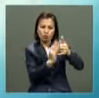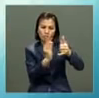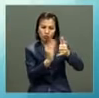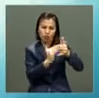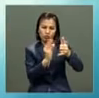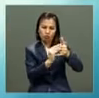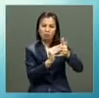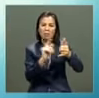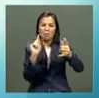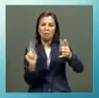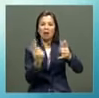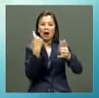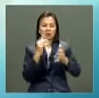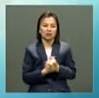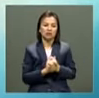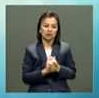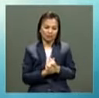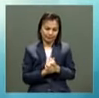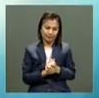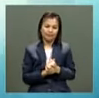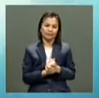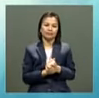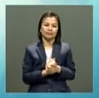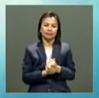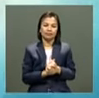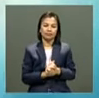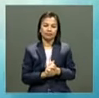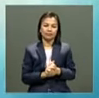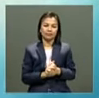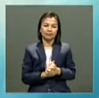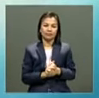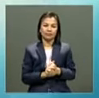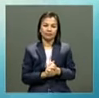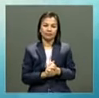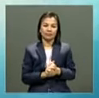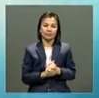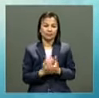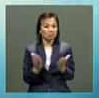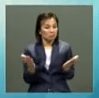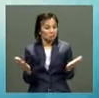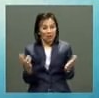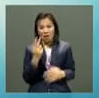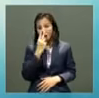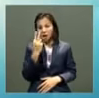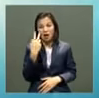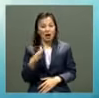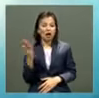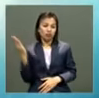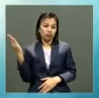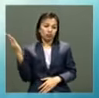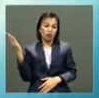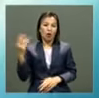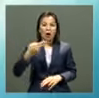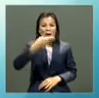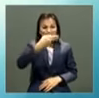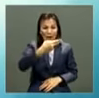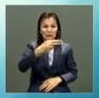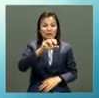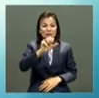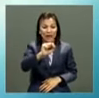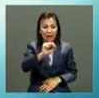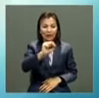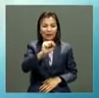ที่เป็นคอนเฟิร์มเคสหรือยืนยันขึ้นมาเราเห็นภาพตอนแรกเป็นหลักหมื่นหลักแสนแล้ว